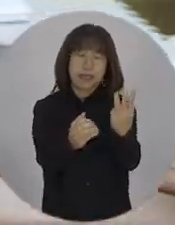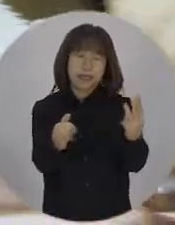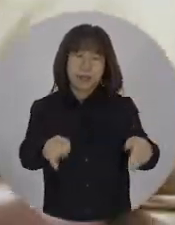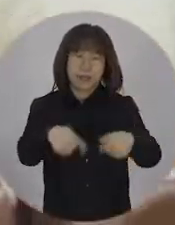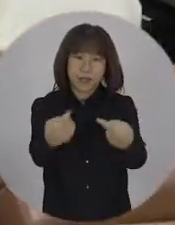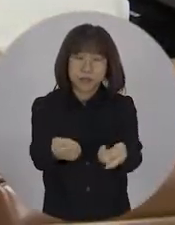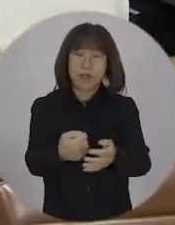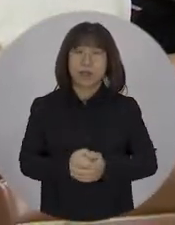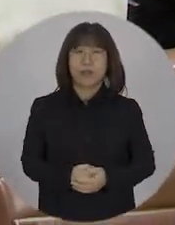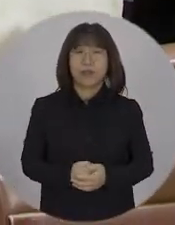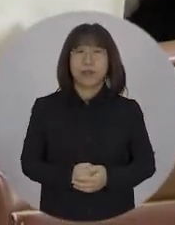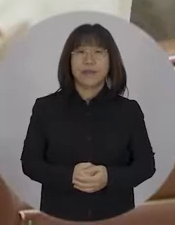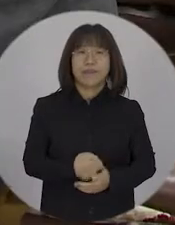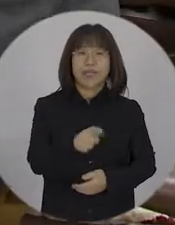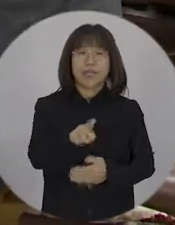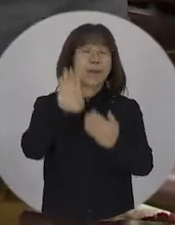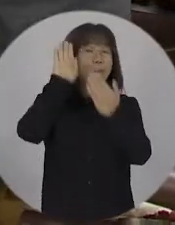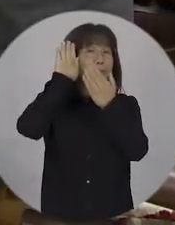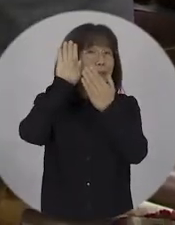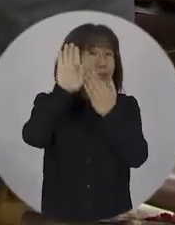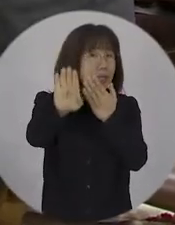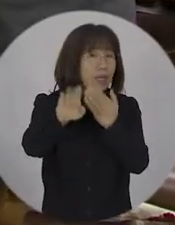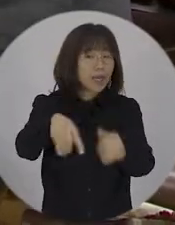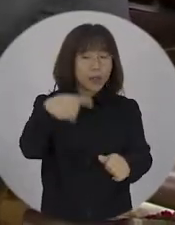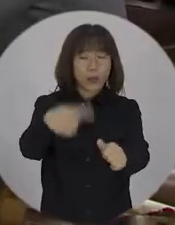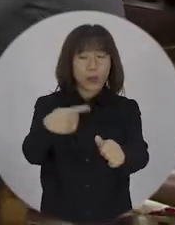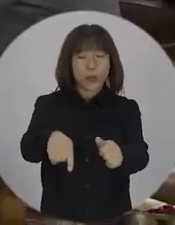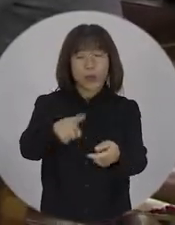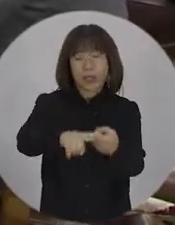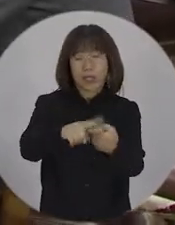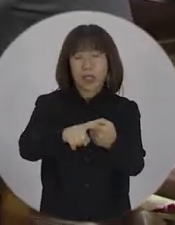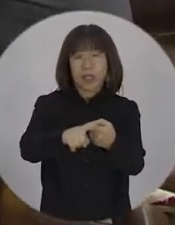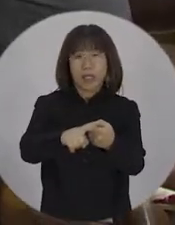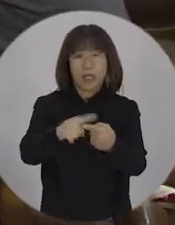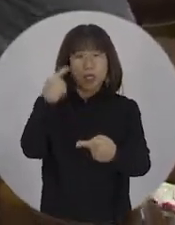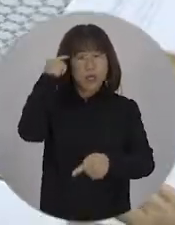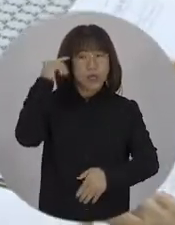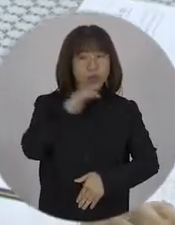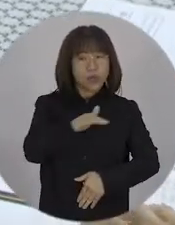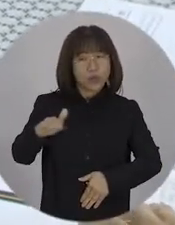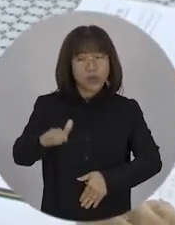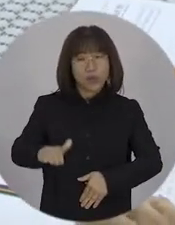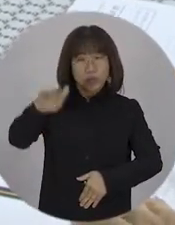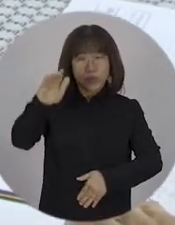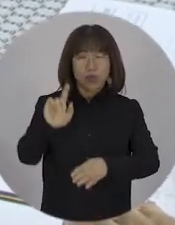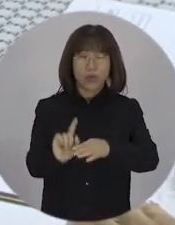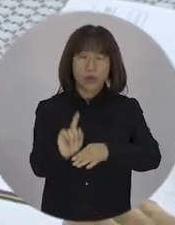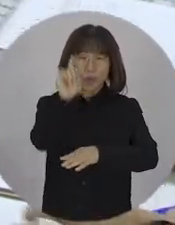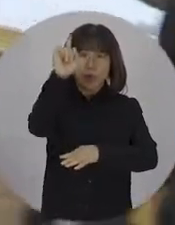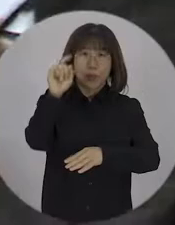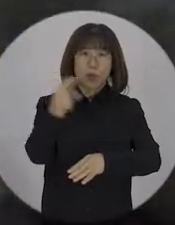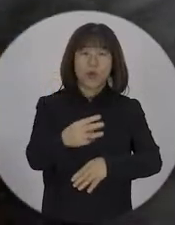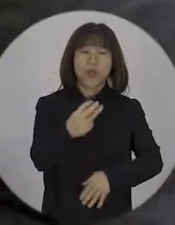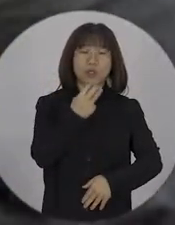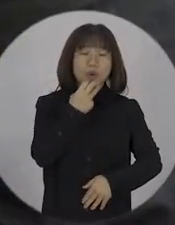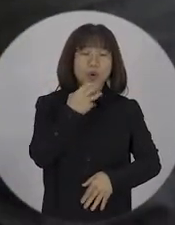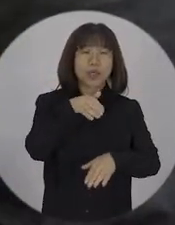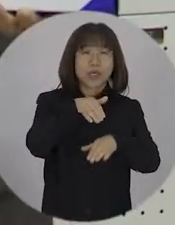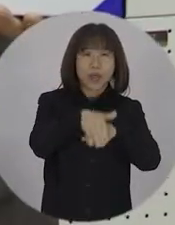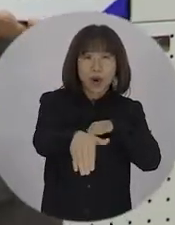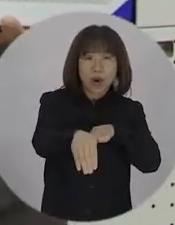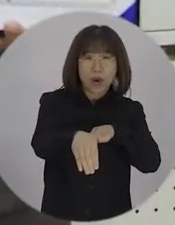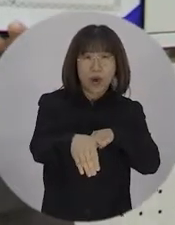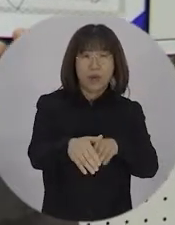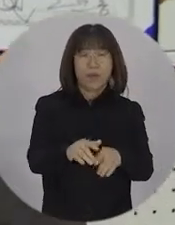협약에 따라 두 기관은 미래교육 우제 의 공동 해결을 통한 수준 높은 06 지원의 일환으로 서울형 혁신